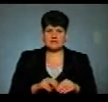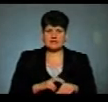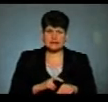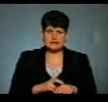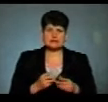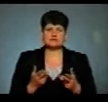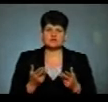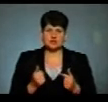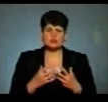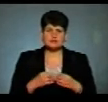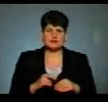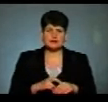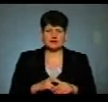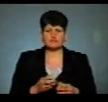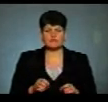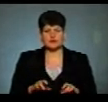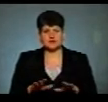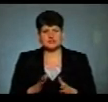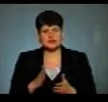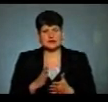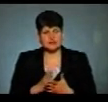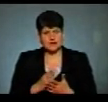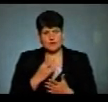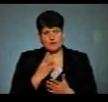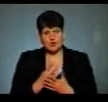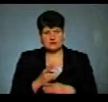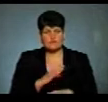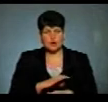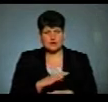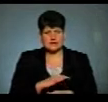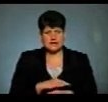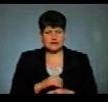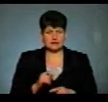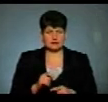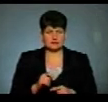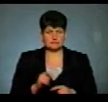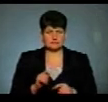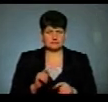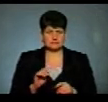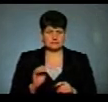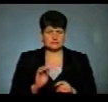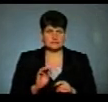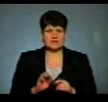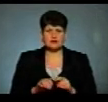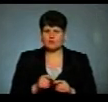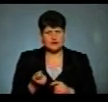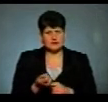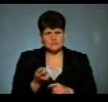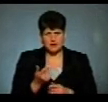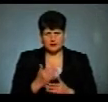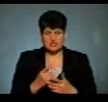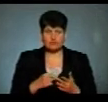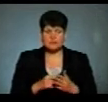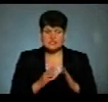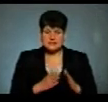Звичайно, сімейні лікарі визначають, чи є покази для використання тестів, тому що їх, ми знаємо, не є так вже й багато в місті,